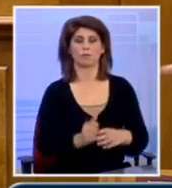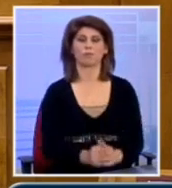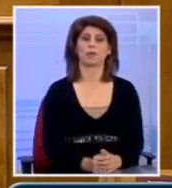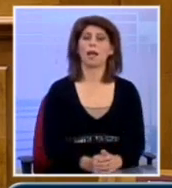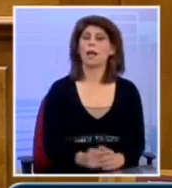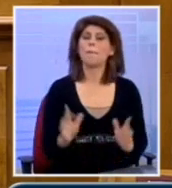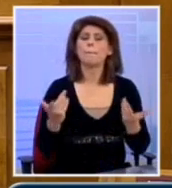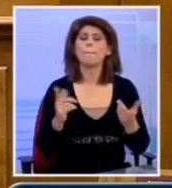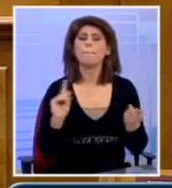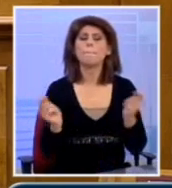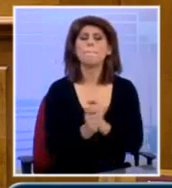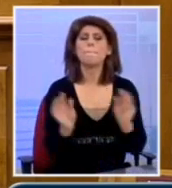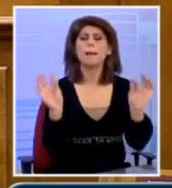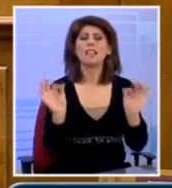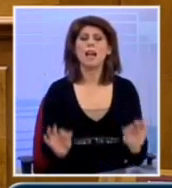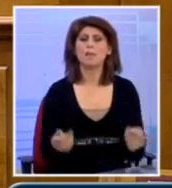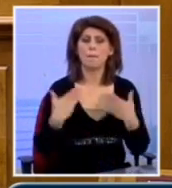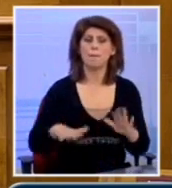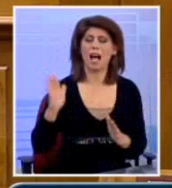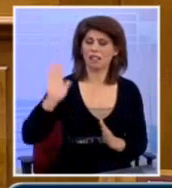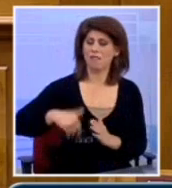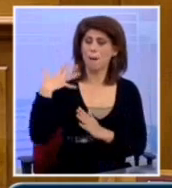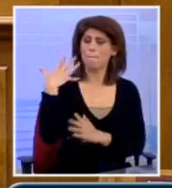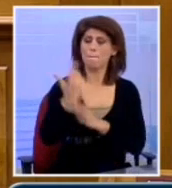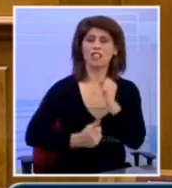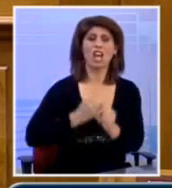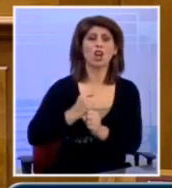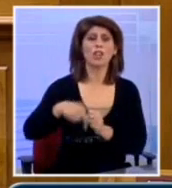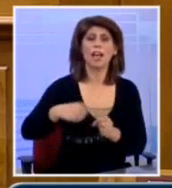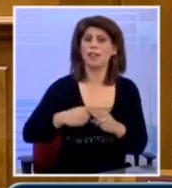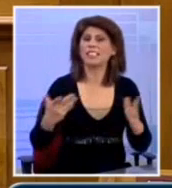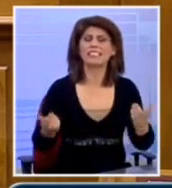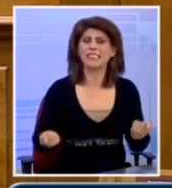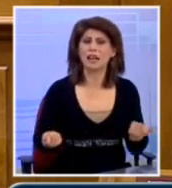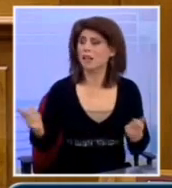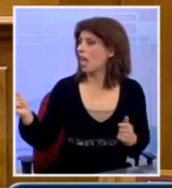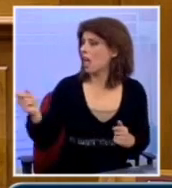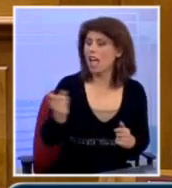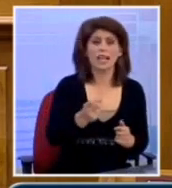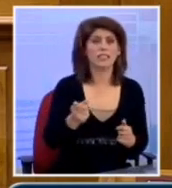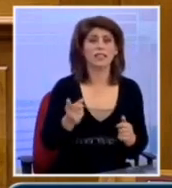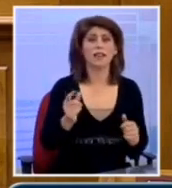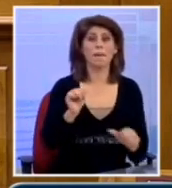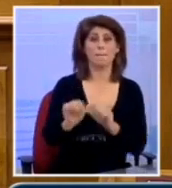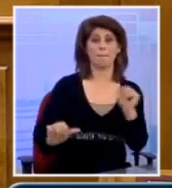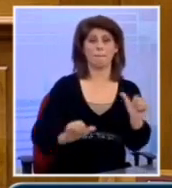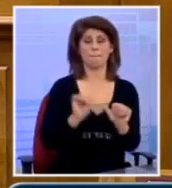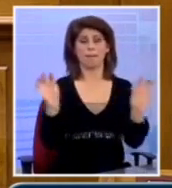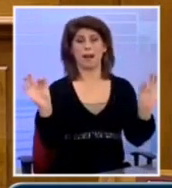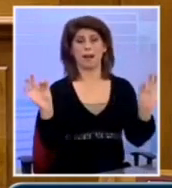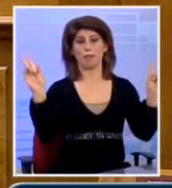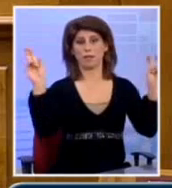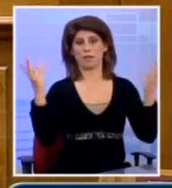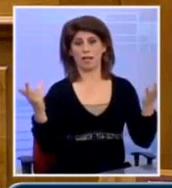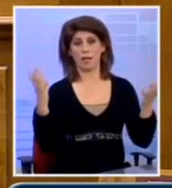Ποια μεταρρύθμιση έγινε τα τελευταία 5 χρόνια στη χώρα? Ποια μεταρρύθμιση κάνατε εσείς οι μεταρρυθμιστές, οι